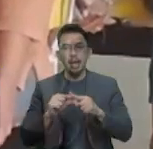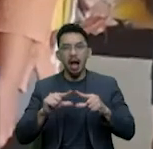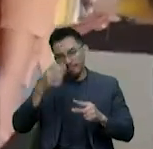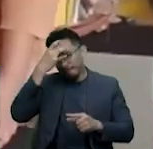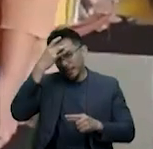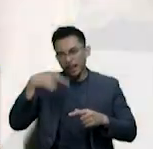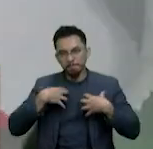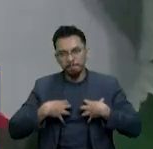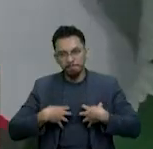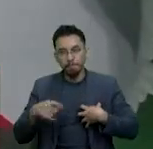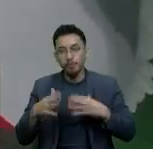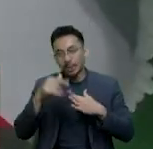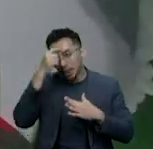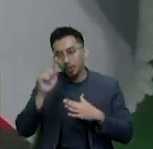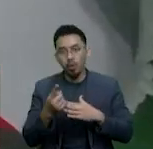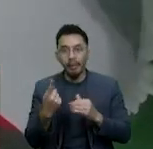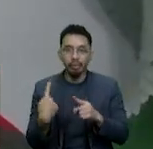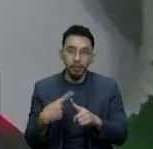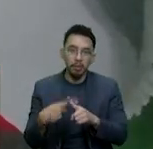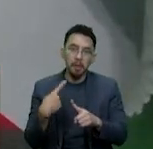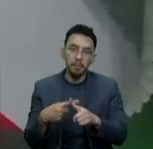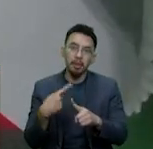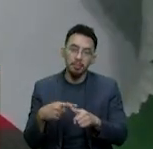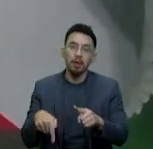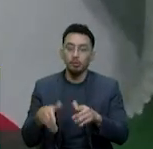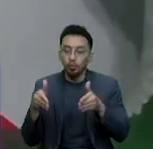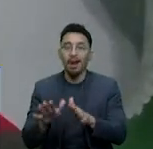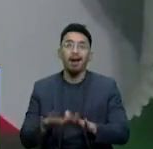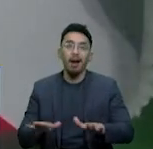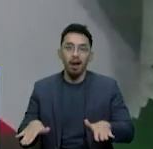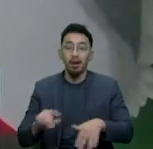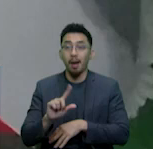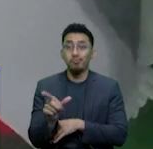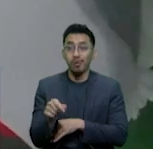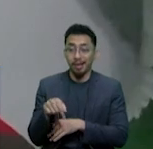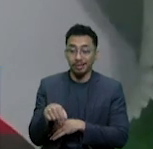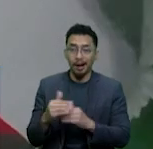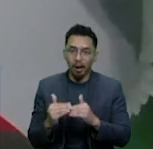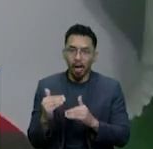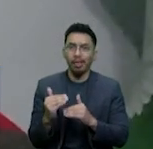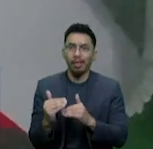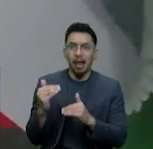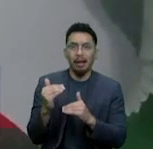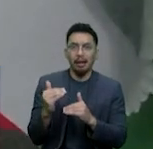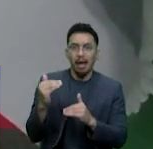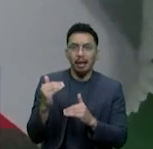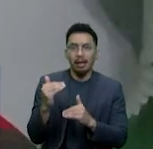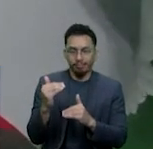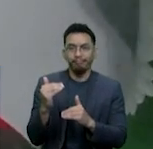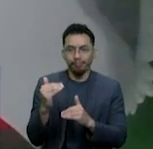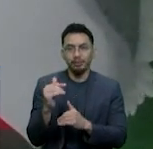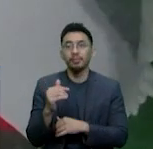anak-anak. Tiap bulannya itu kenaikannya mencapai lebih dari 10% dari kejadian